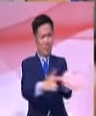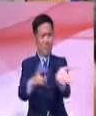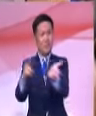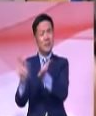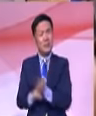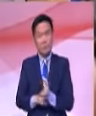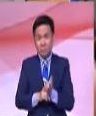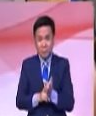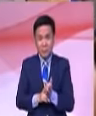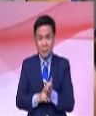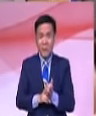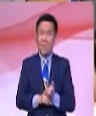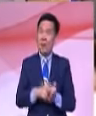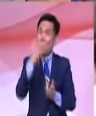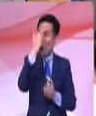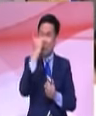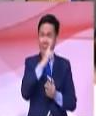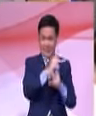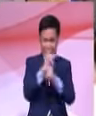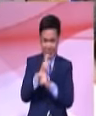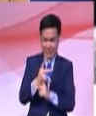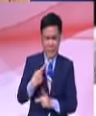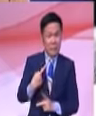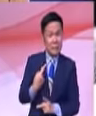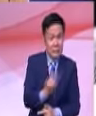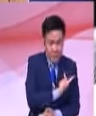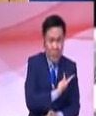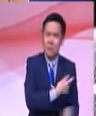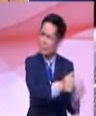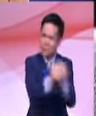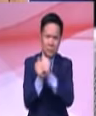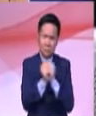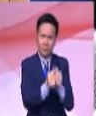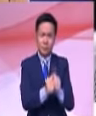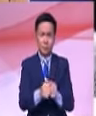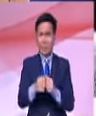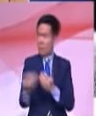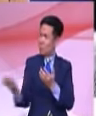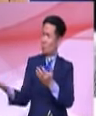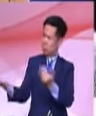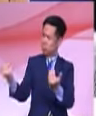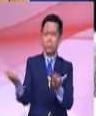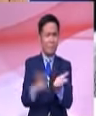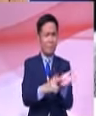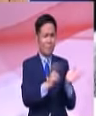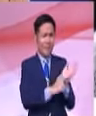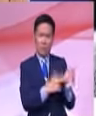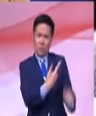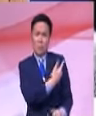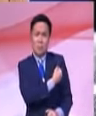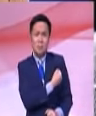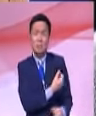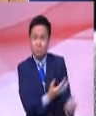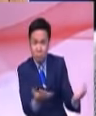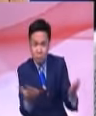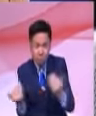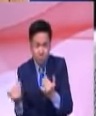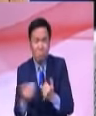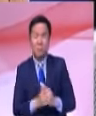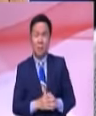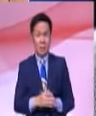Ratra untuk kita lindung diri dan lindung semua. Jadi kita sama-sama untuk daftar vaksin. Saya